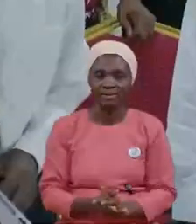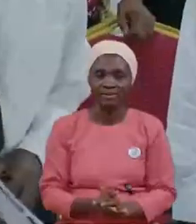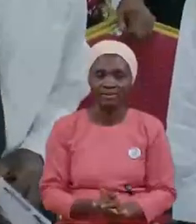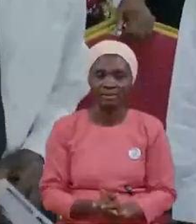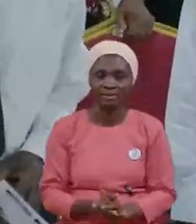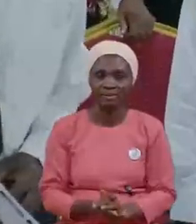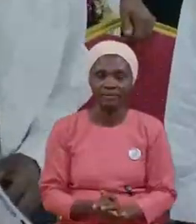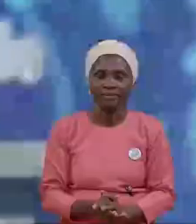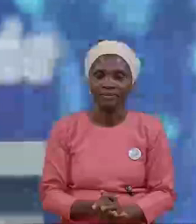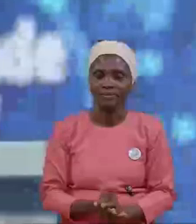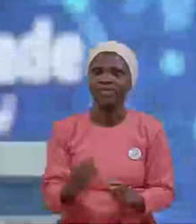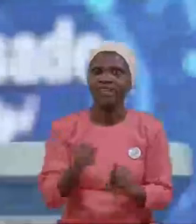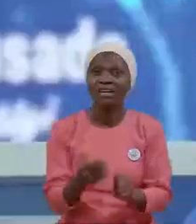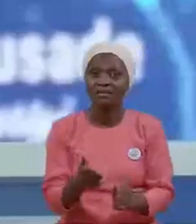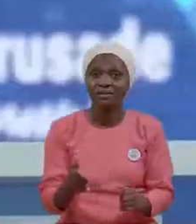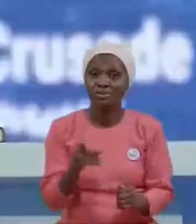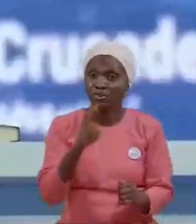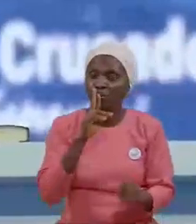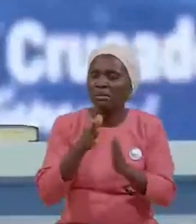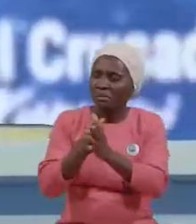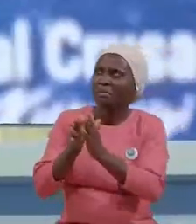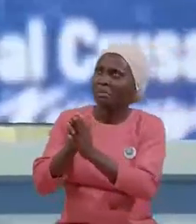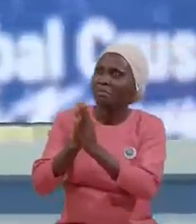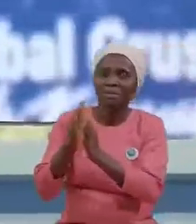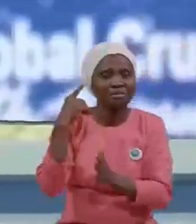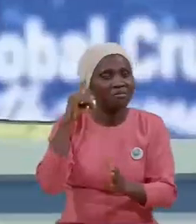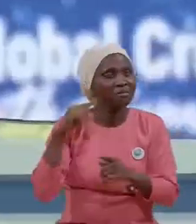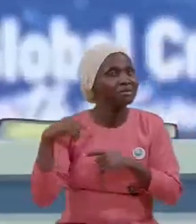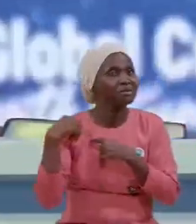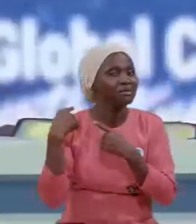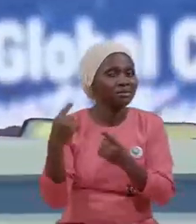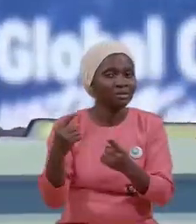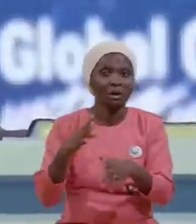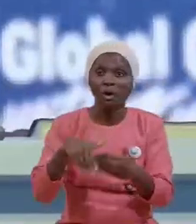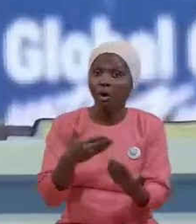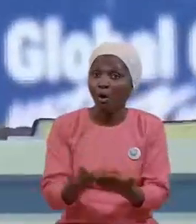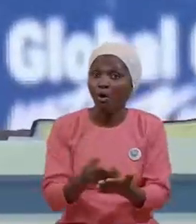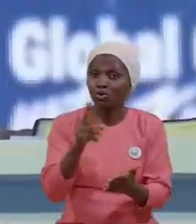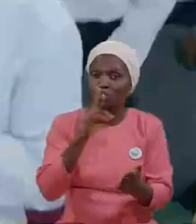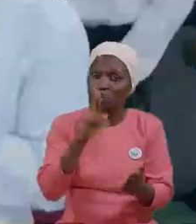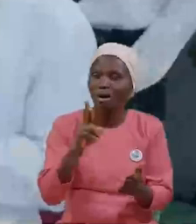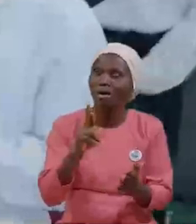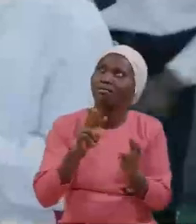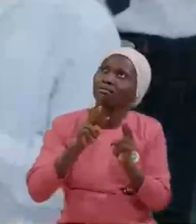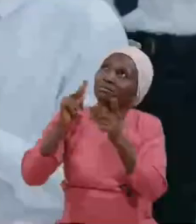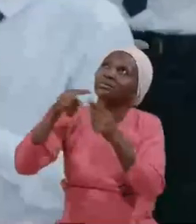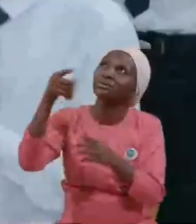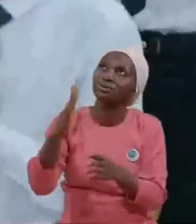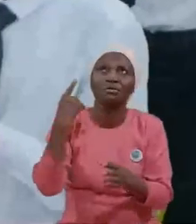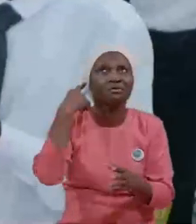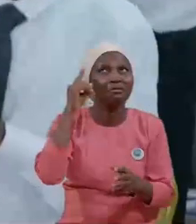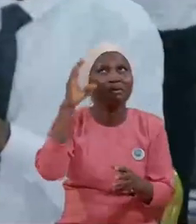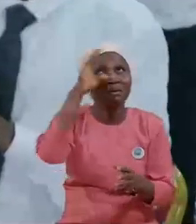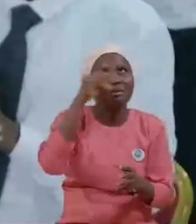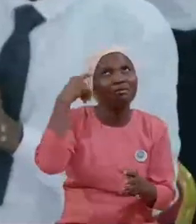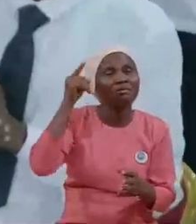Tout ce que vous demandez dans la prière, tout ce que vous réclamez à Dieu depuis le